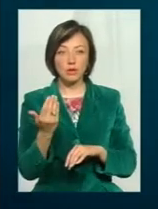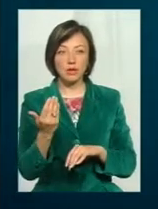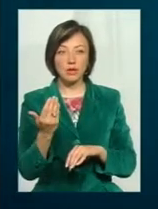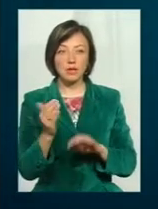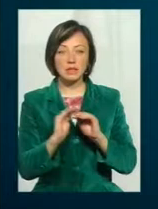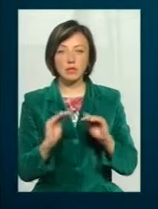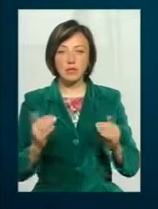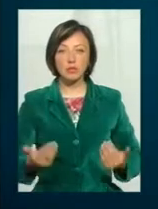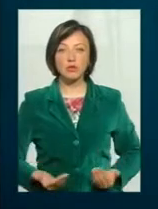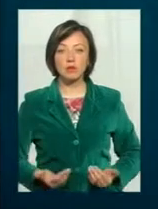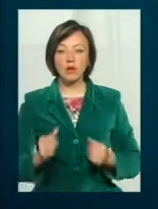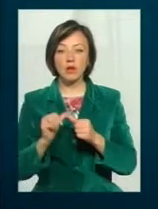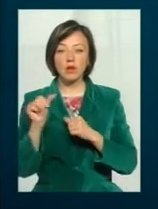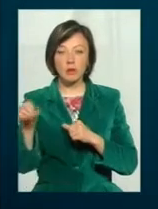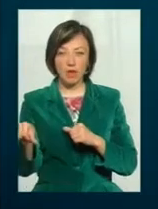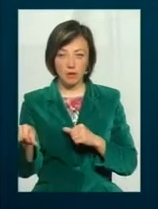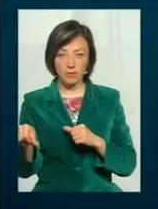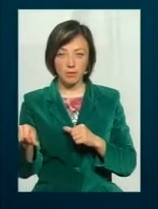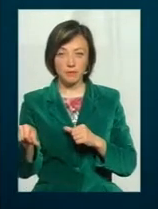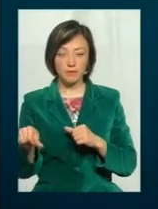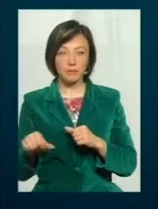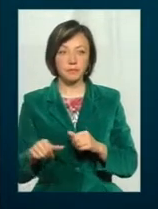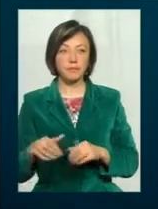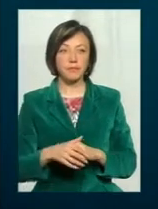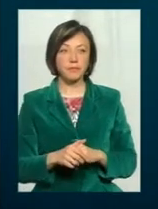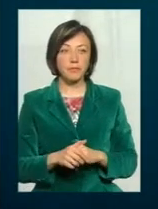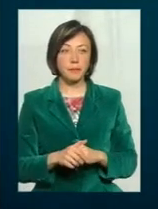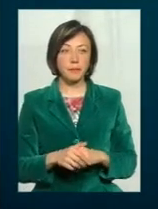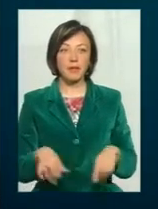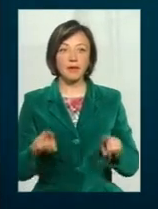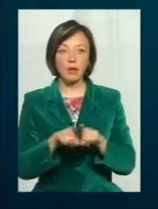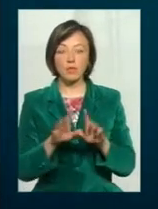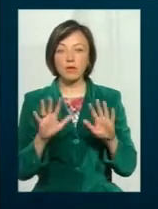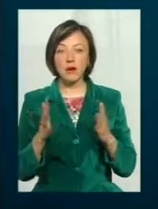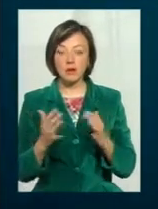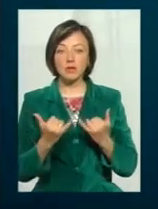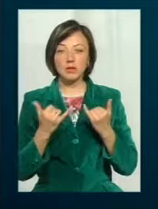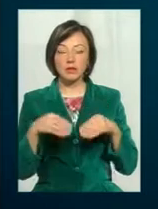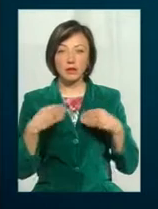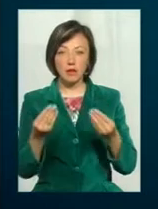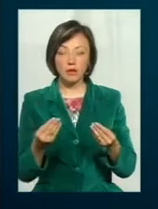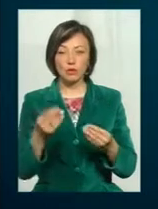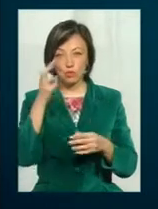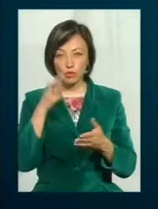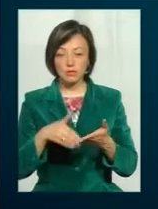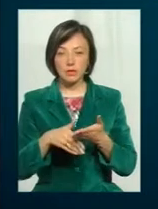неповнолітніми дітьми проживає в іншому приміщенні. От в такому разі при призначенні